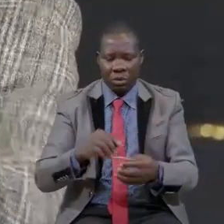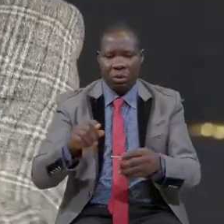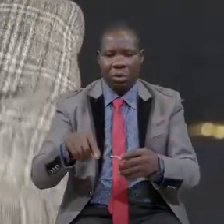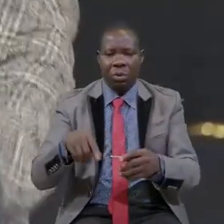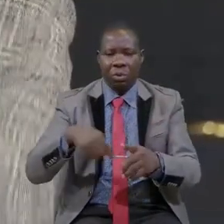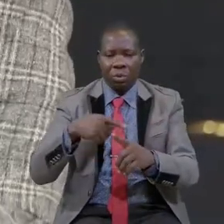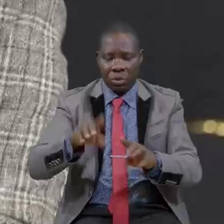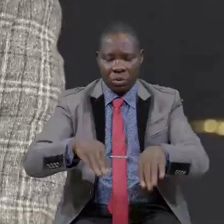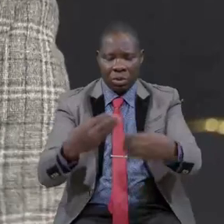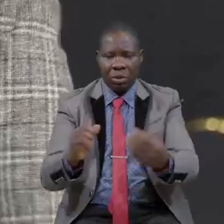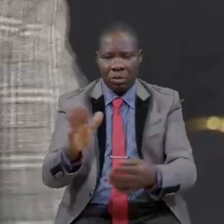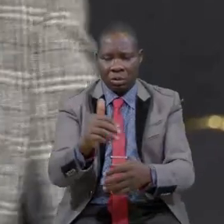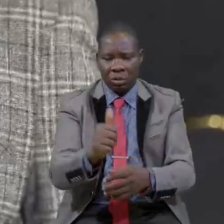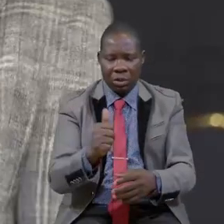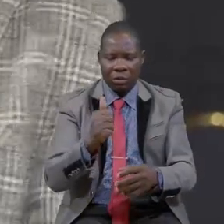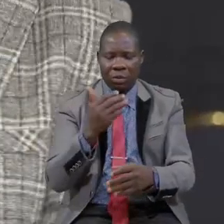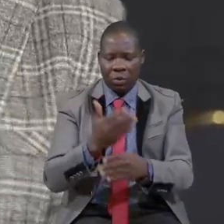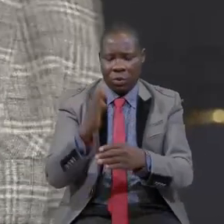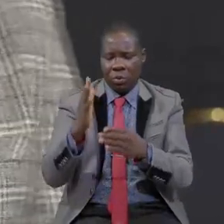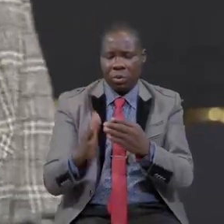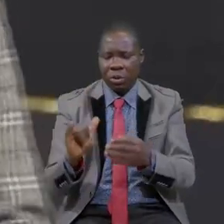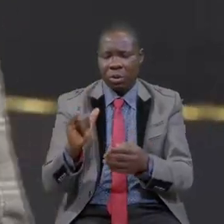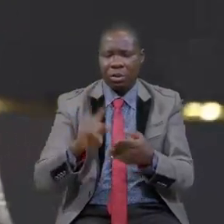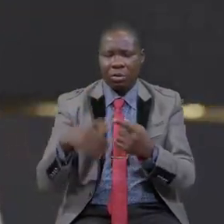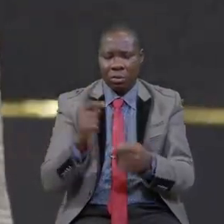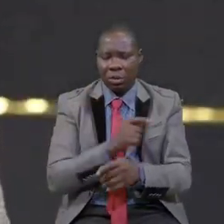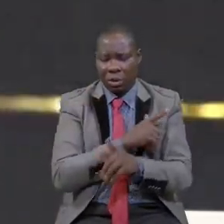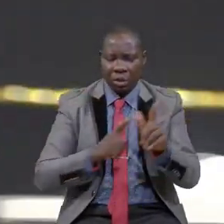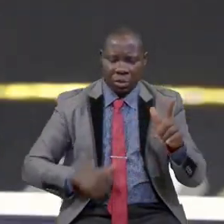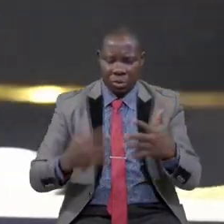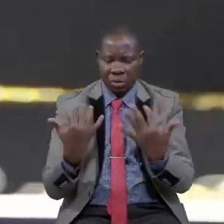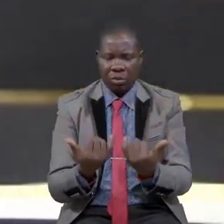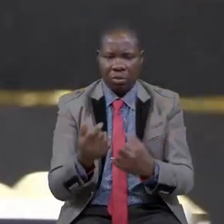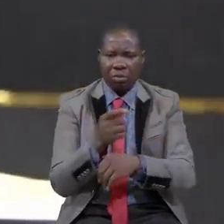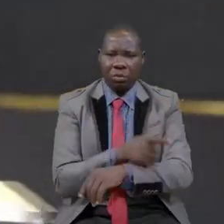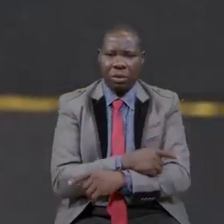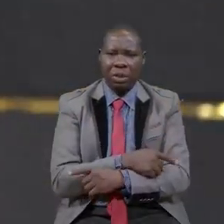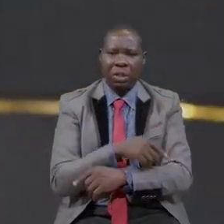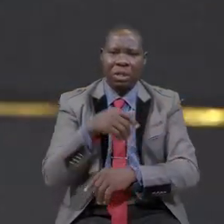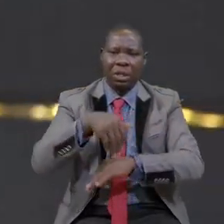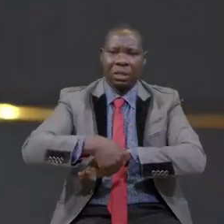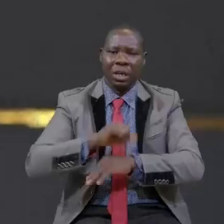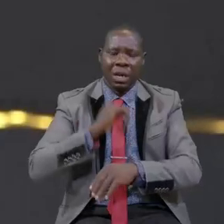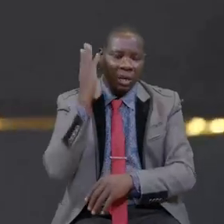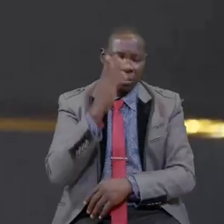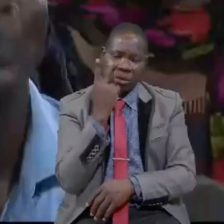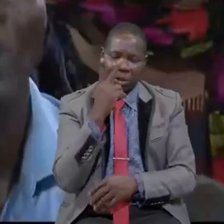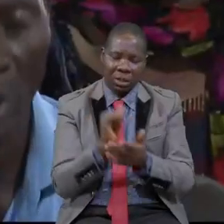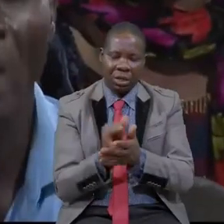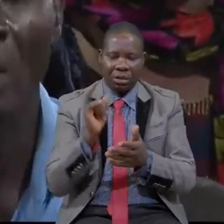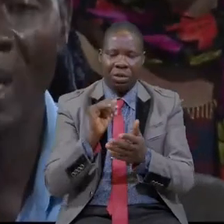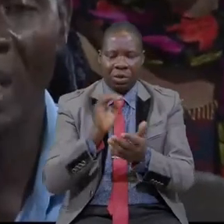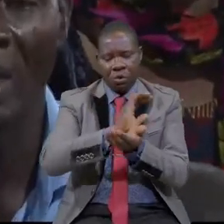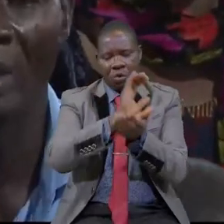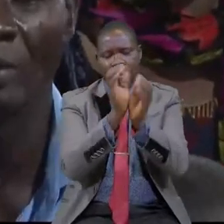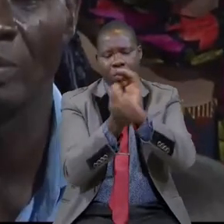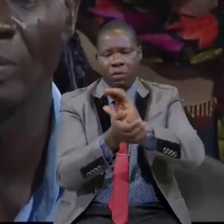donnes de tout cœur au Seigneur ce soir, je verrai cette conversion sur ton